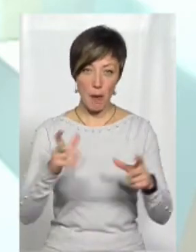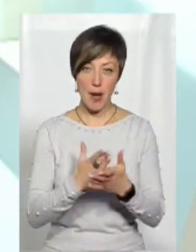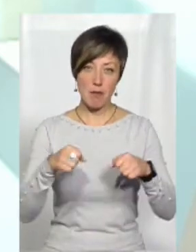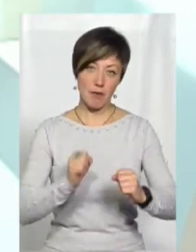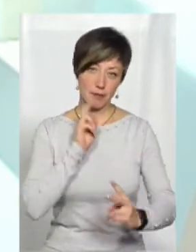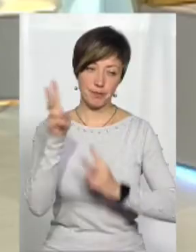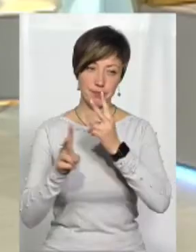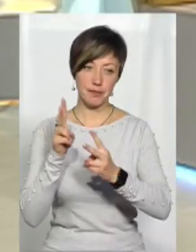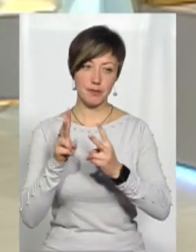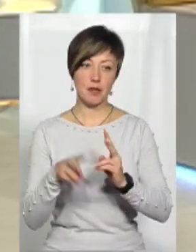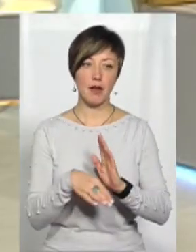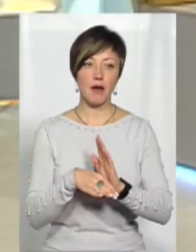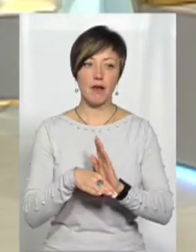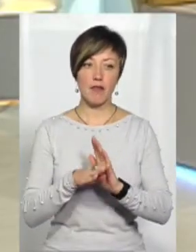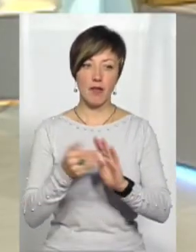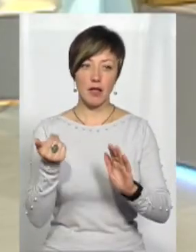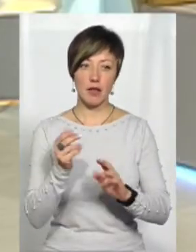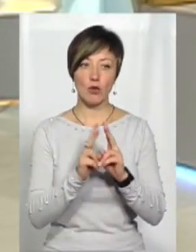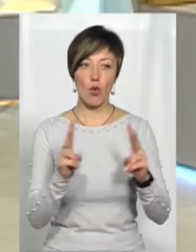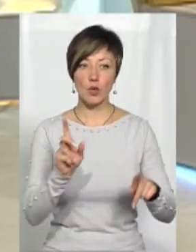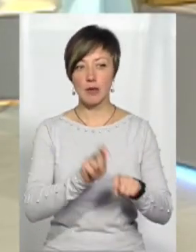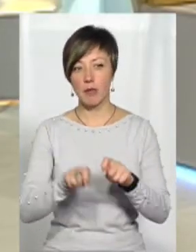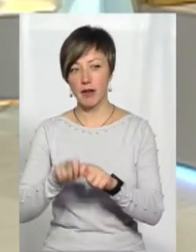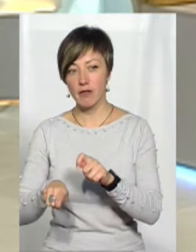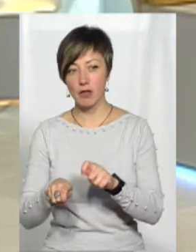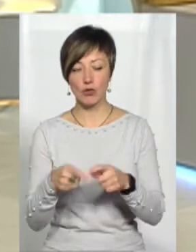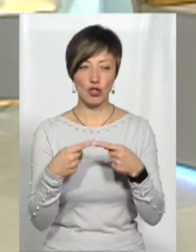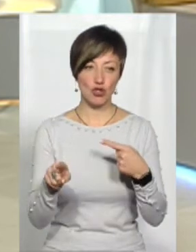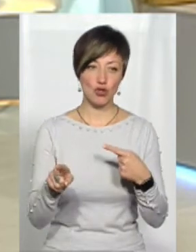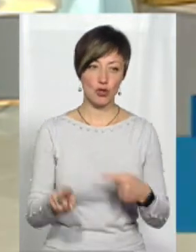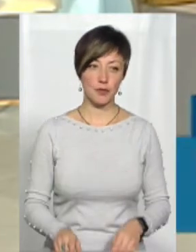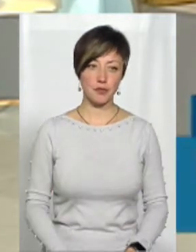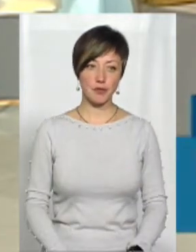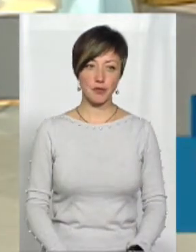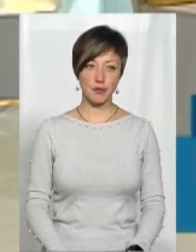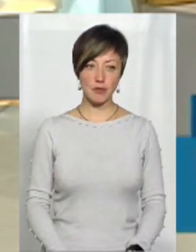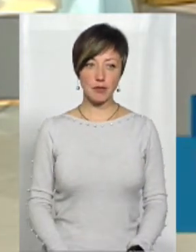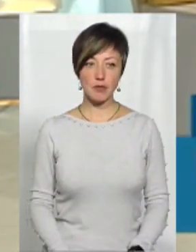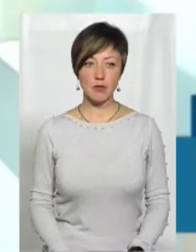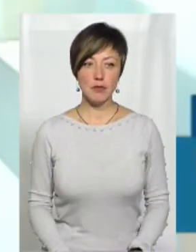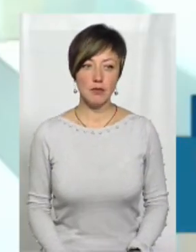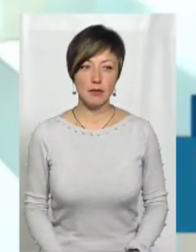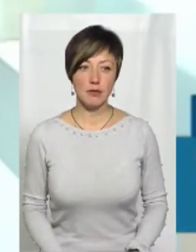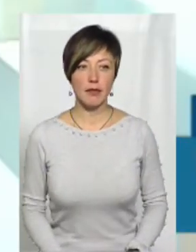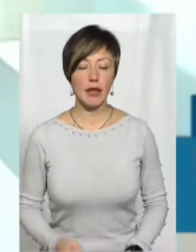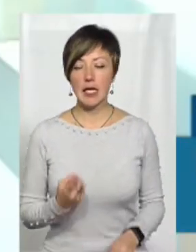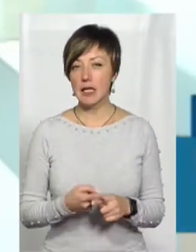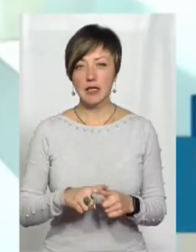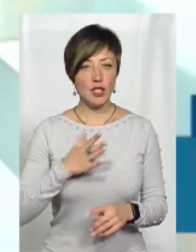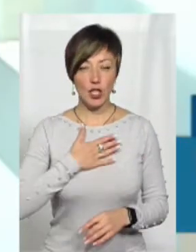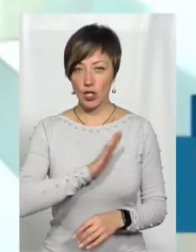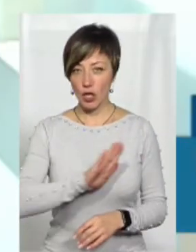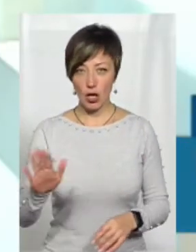право туди поскаржитися, викликати когось на перевірку чи ще чого-небудь інше. От, просто це не наша